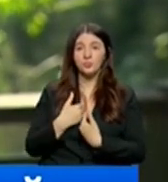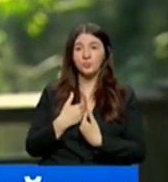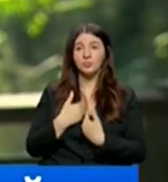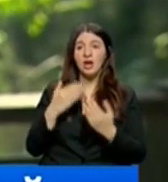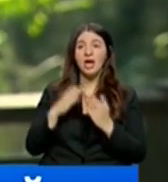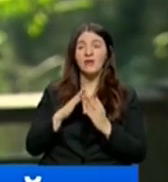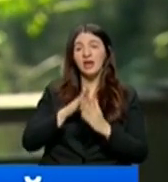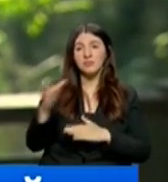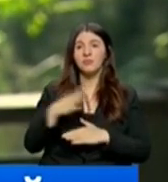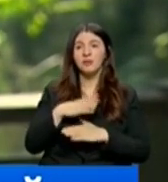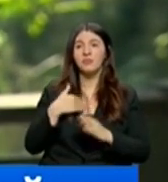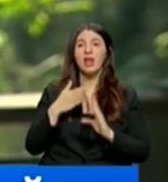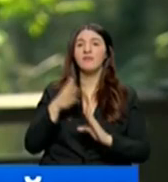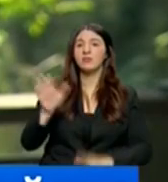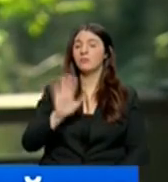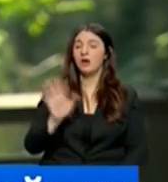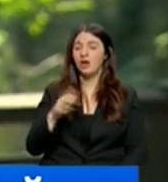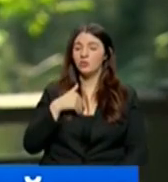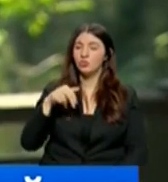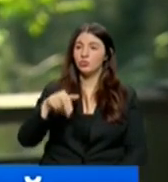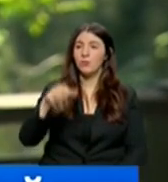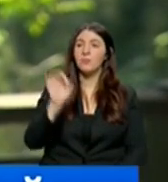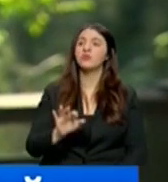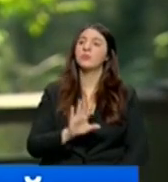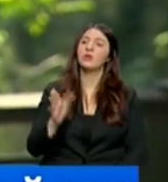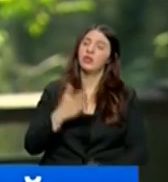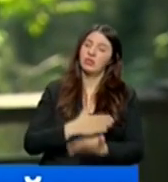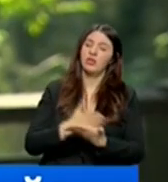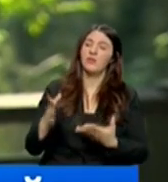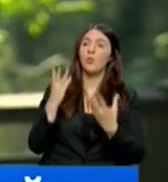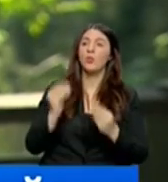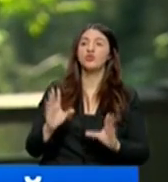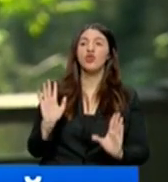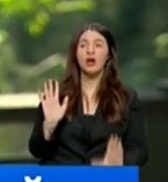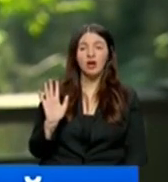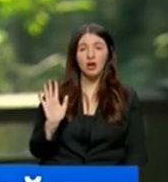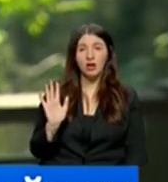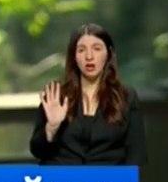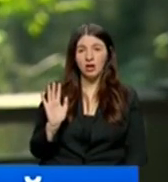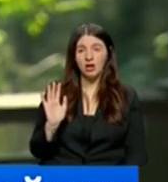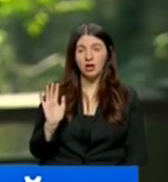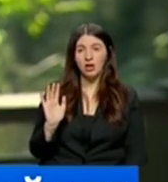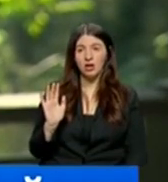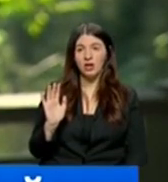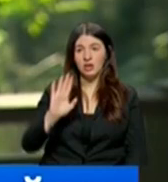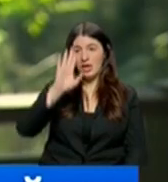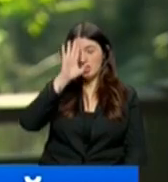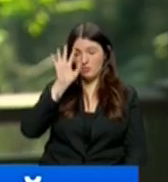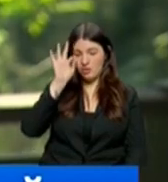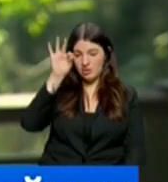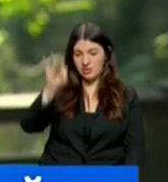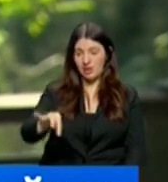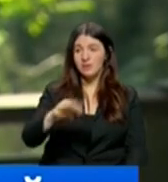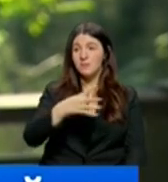Eve gitmemi istediler, eve gitmedim. Hayır dedim, yürüyüşe başladık artık devam edeceğiz diye. İstanbul'a